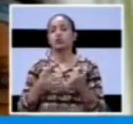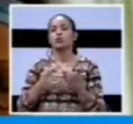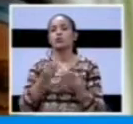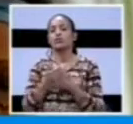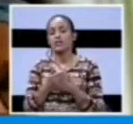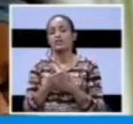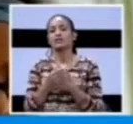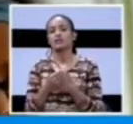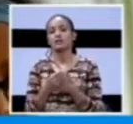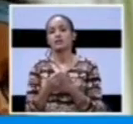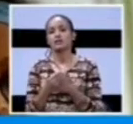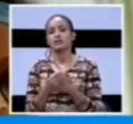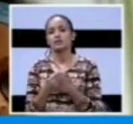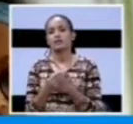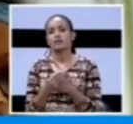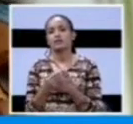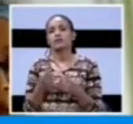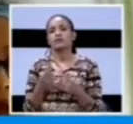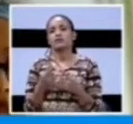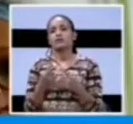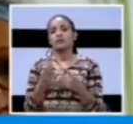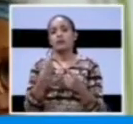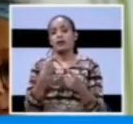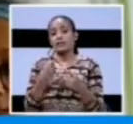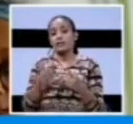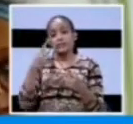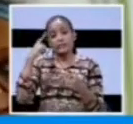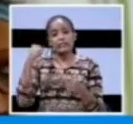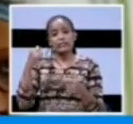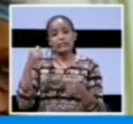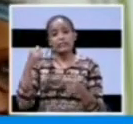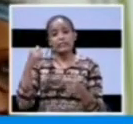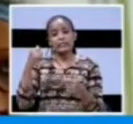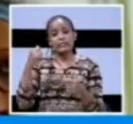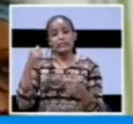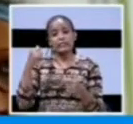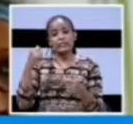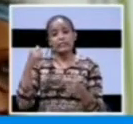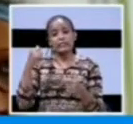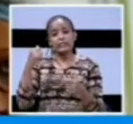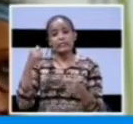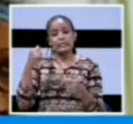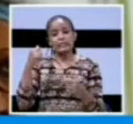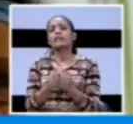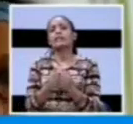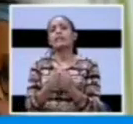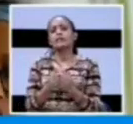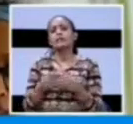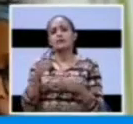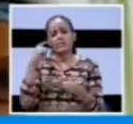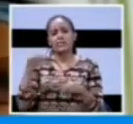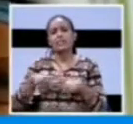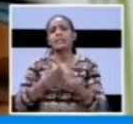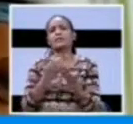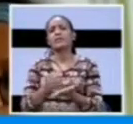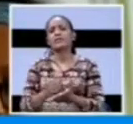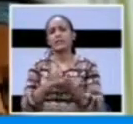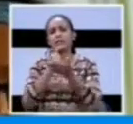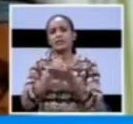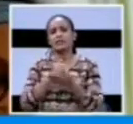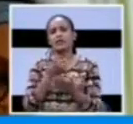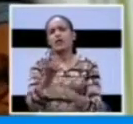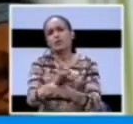እሲ ንካባና ከም ትፅበይ ትግራይ ከም ትግራይ ከመይ ጌርና ንሓግዛ በዛኻትኩም ክንላዓል